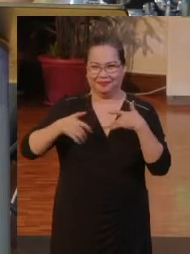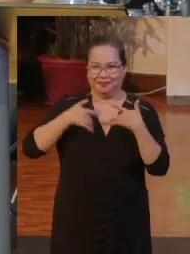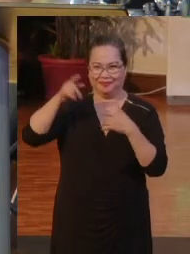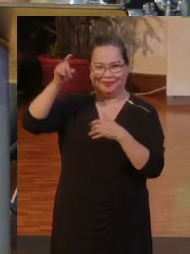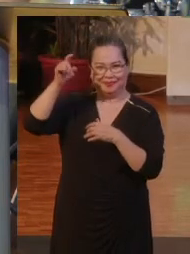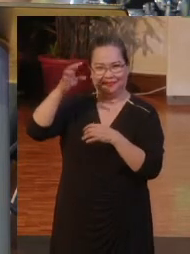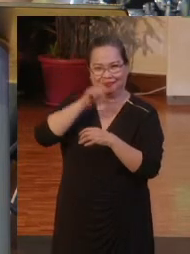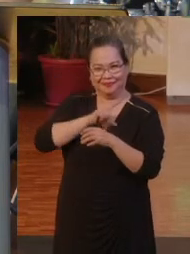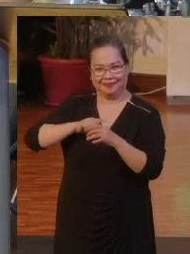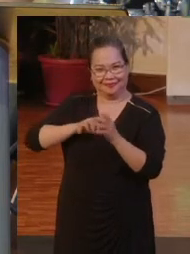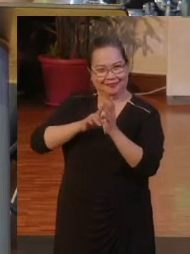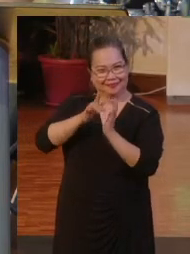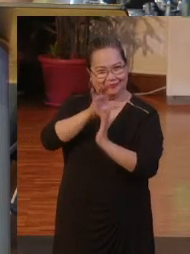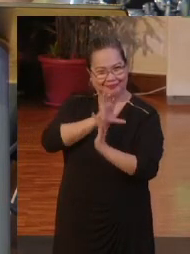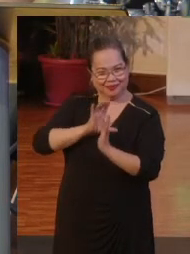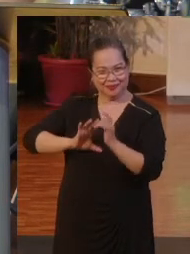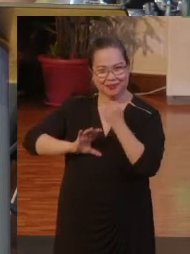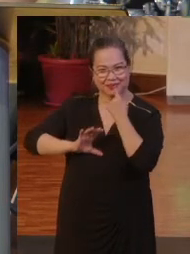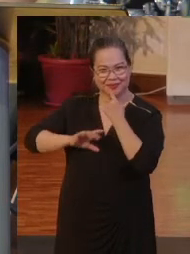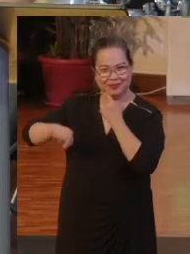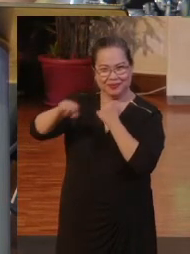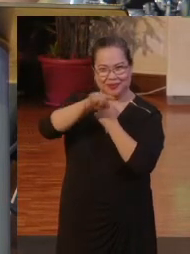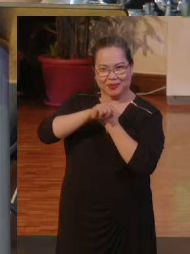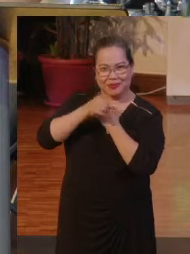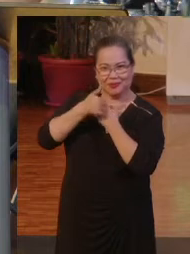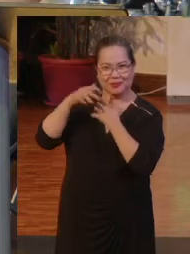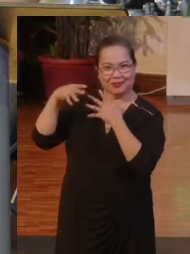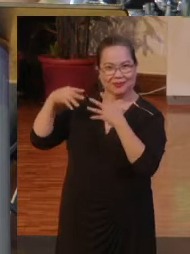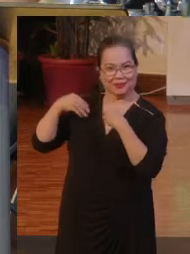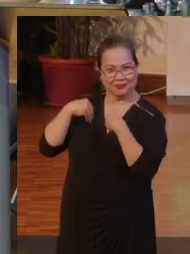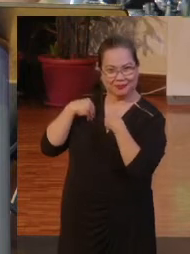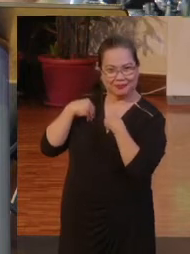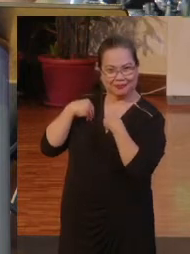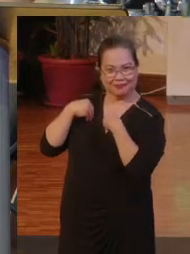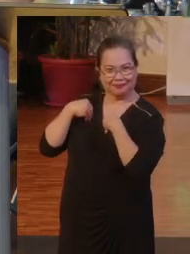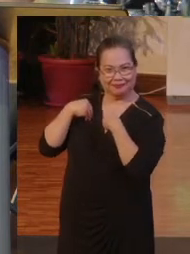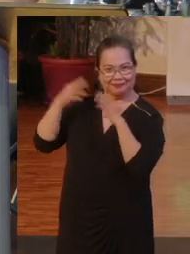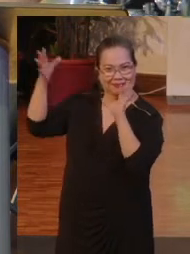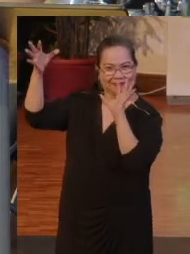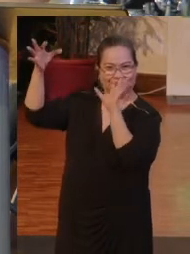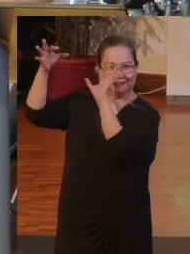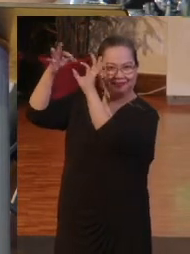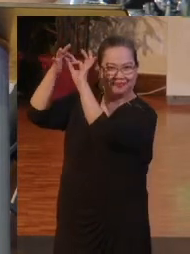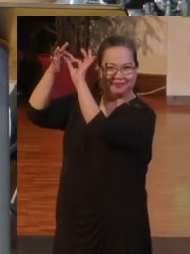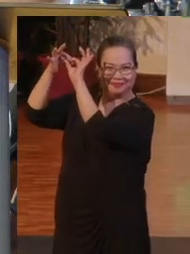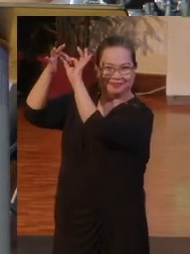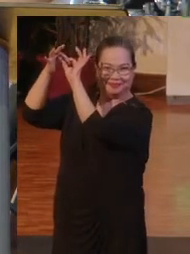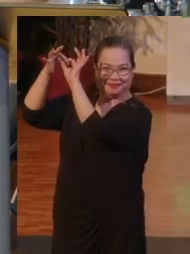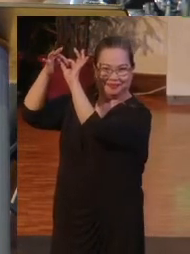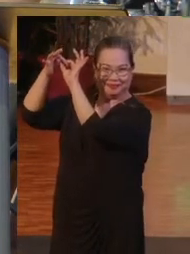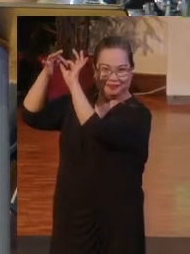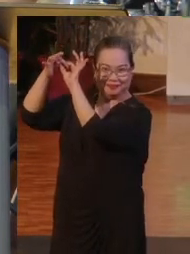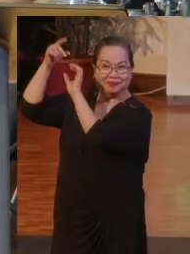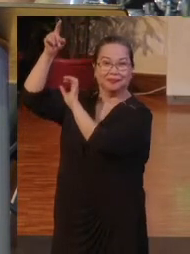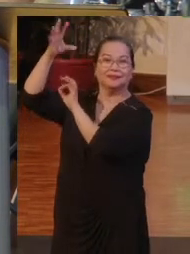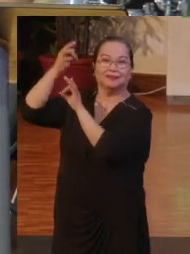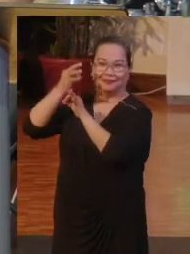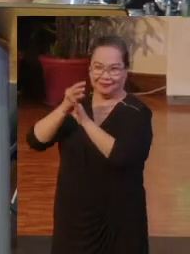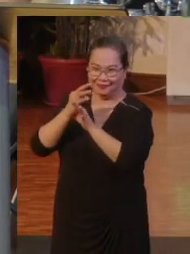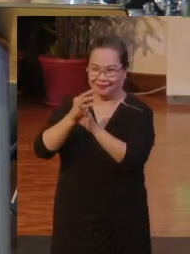through our Lord Jesus Christ, through whom we have now received reconciliation. Naging tapat ang